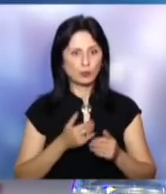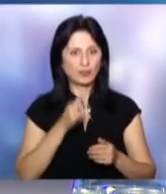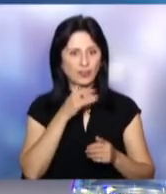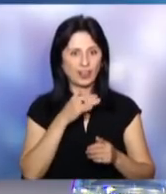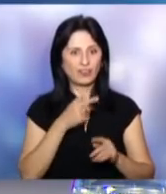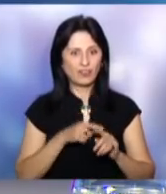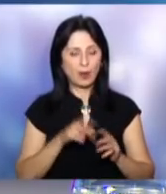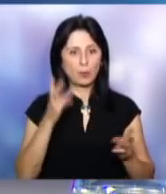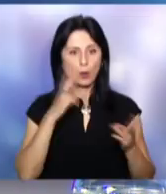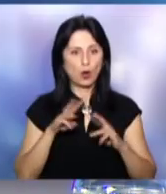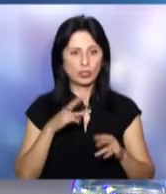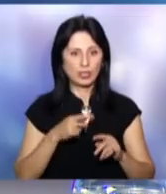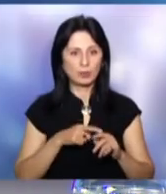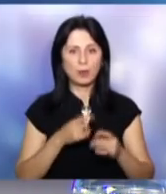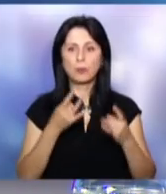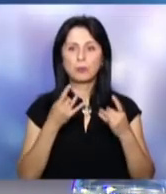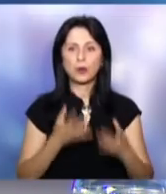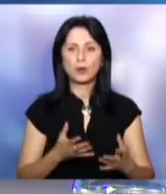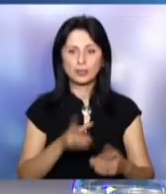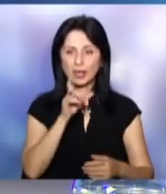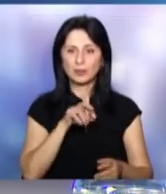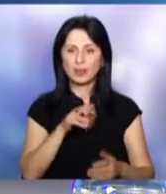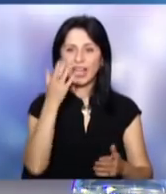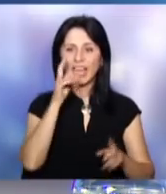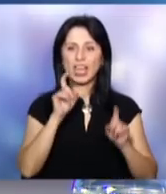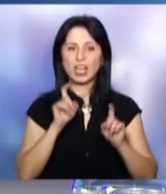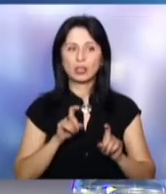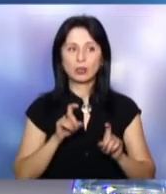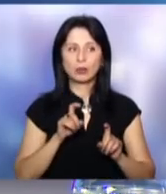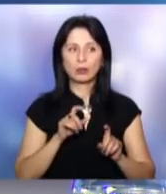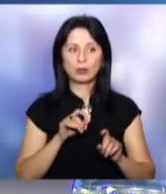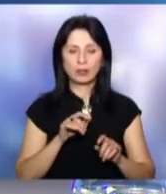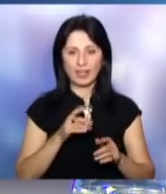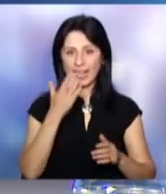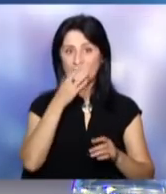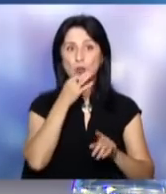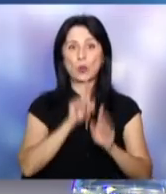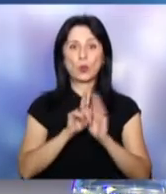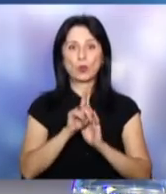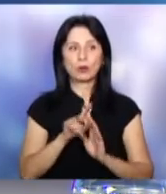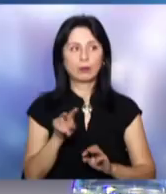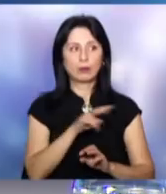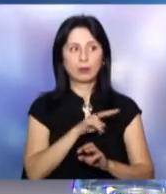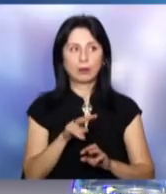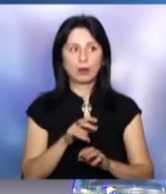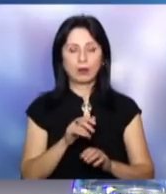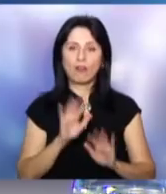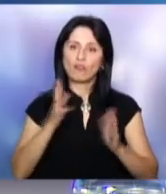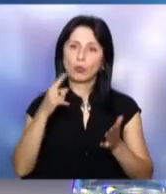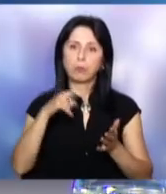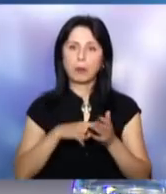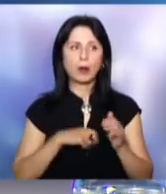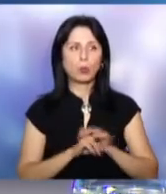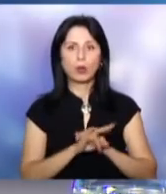ცხოვრებას, ის მოდელი, რის სახსნასაც ვცდილობთ დღეს ჩვენ. არ შეიძლება, ვერ